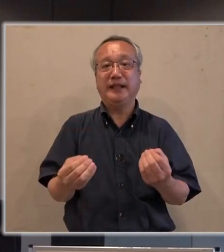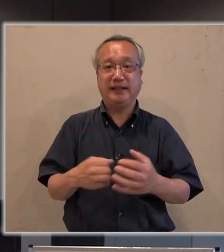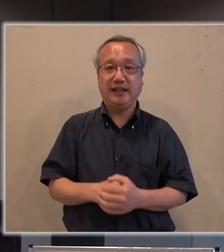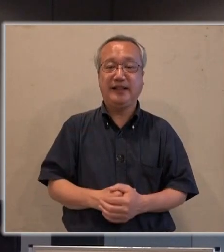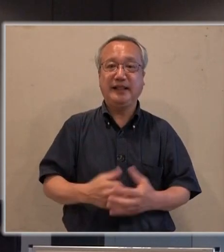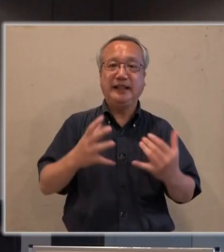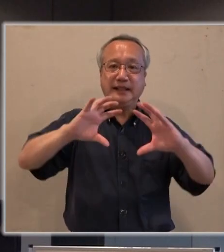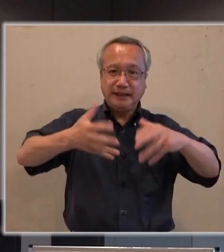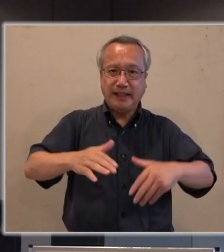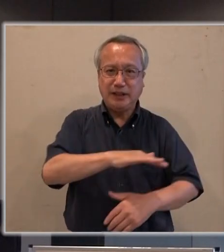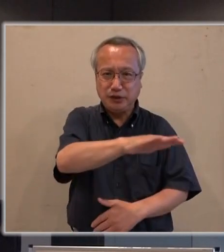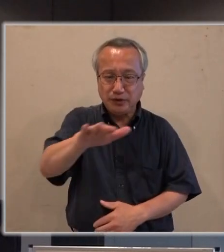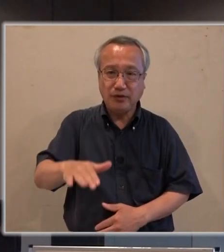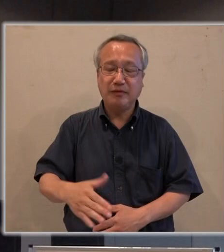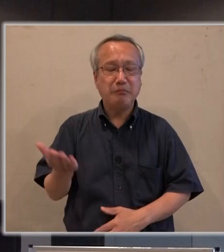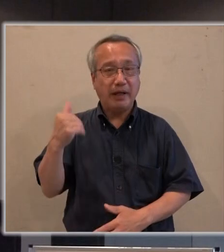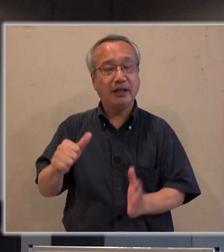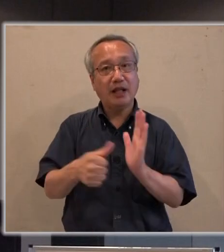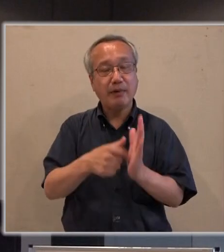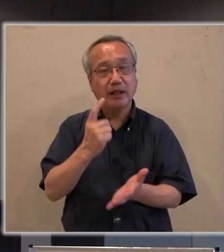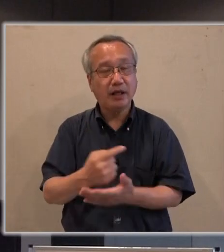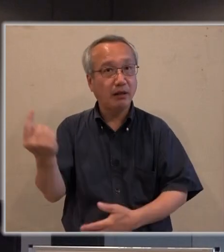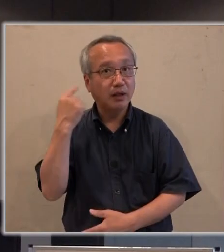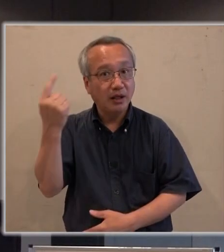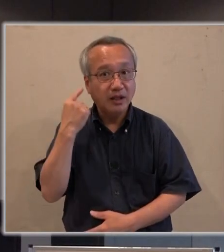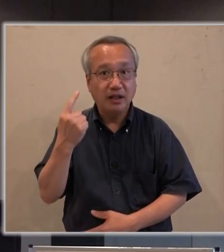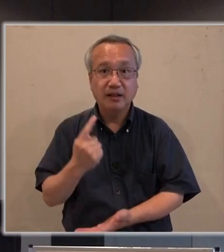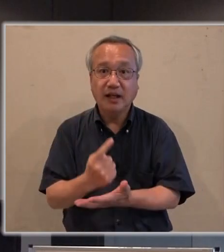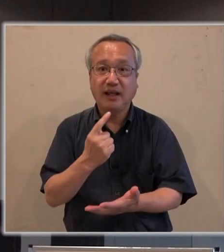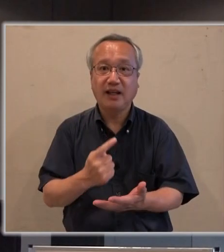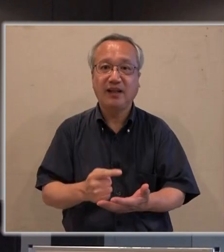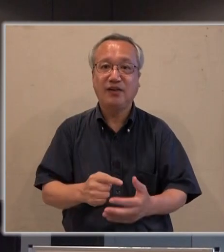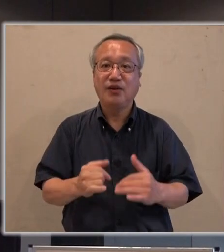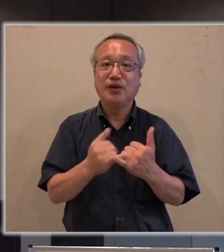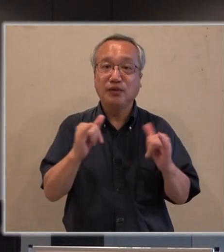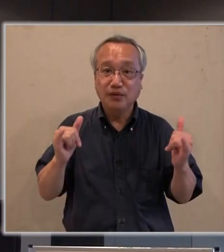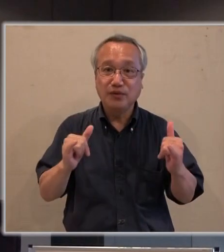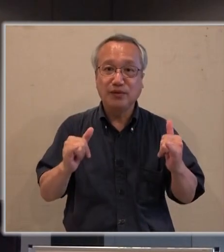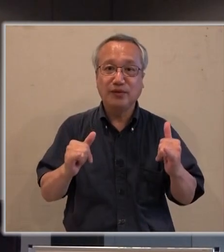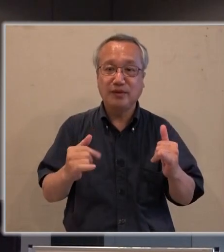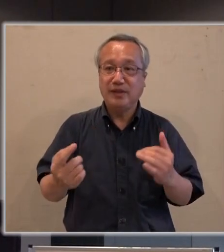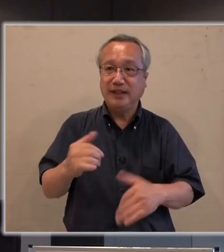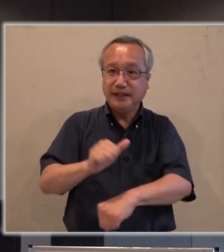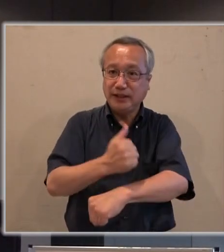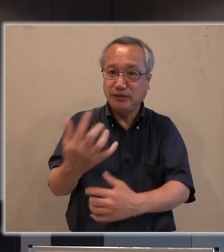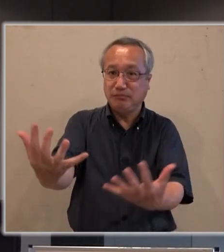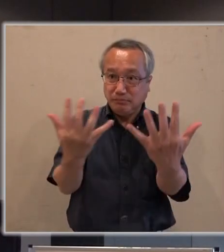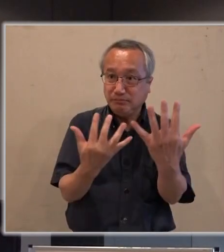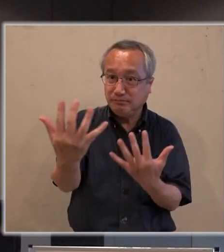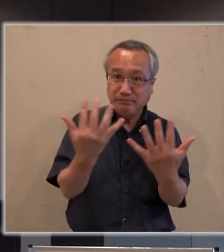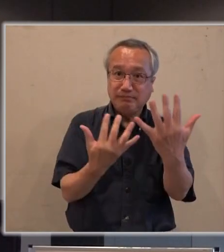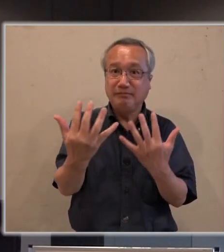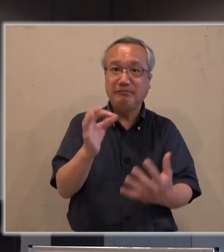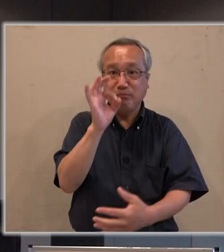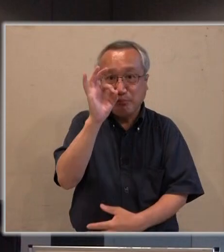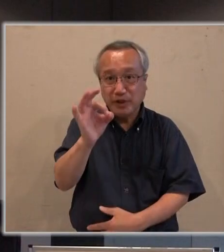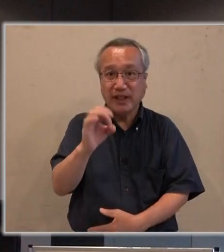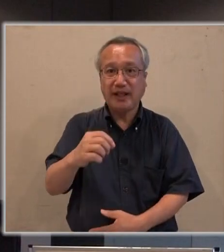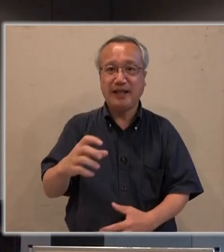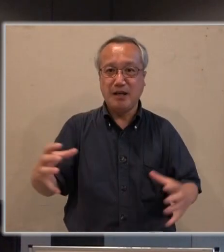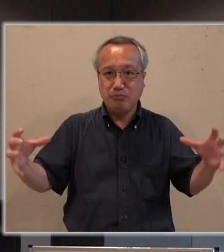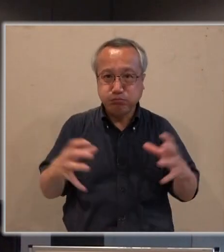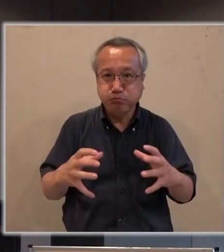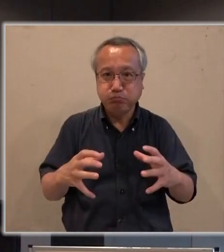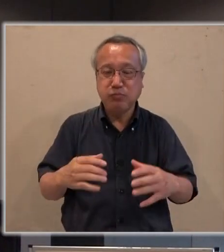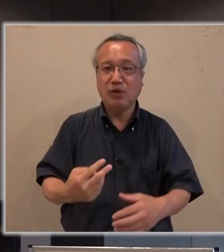中の名前しか聞いたことなかったような国の人々が一緒になって過ごすこの一体となった空間を感じて、